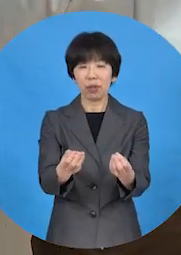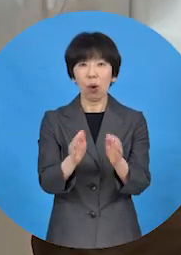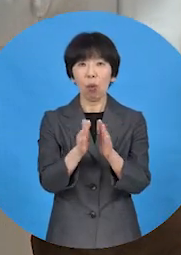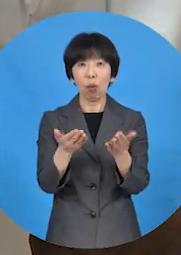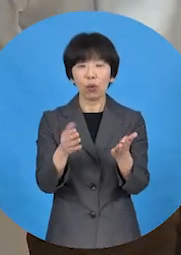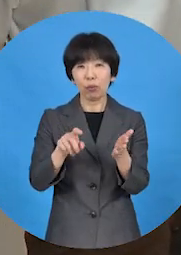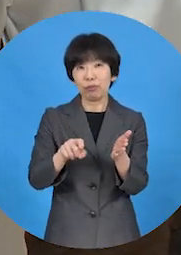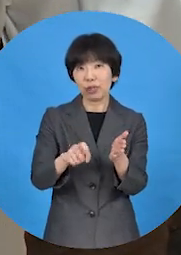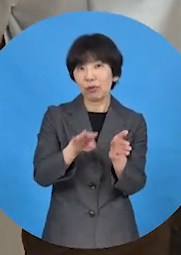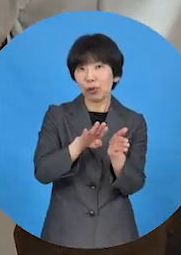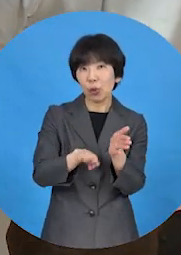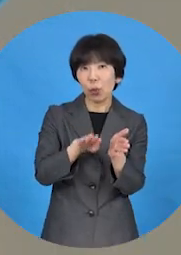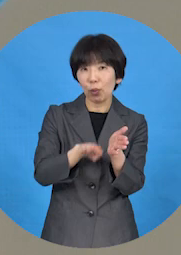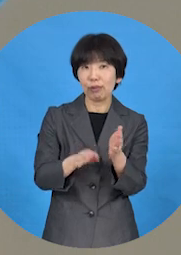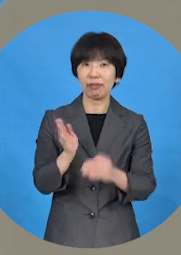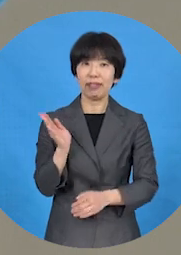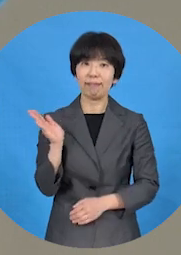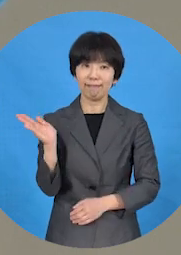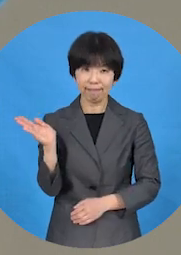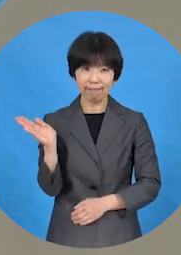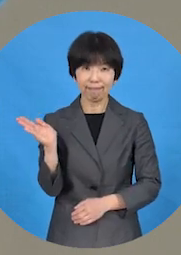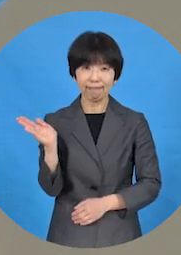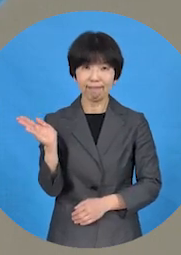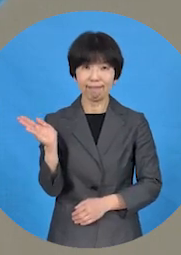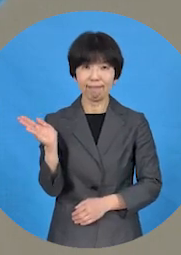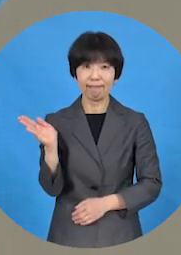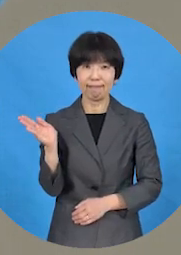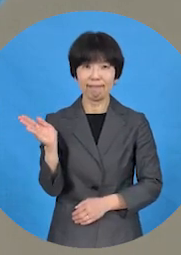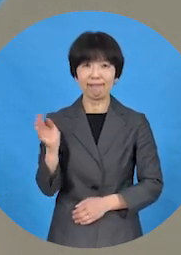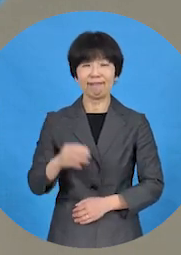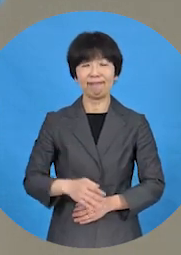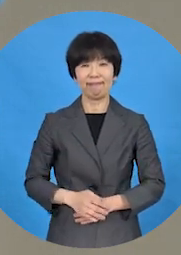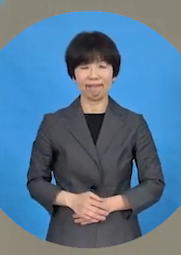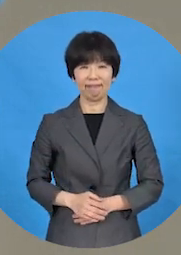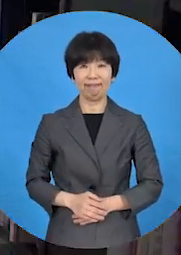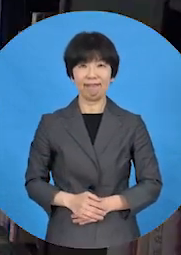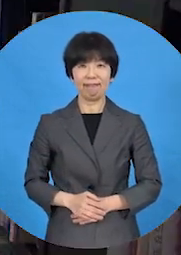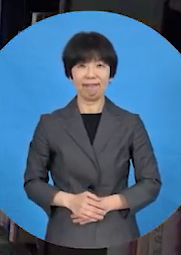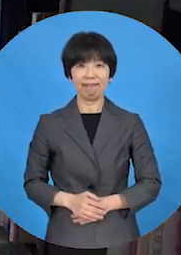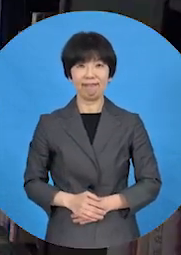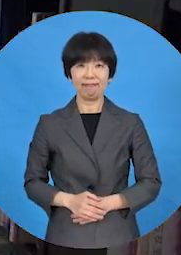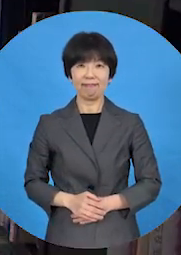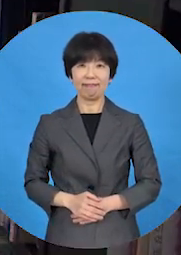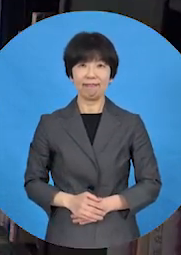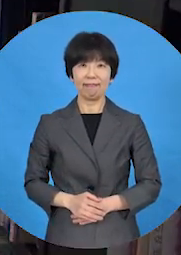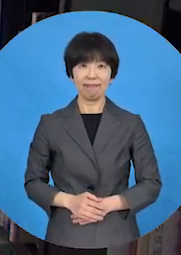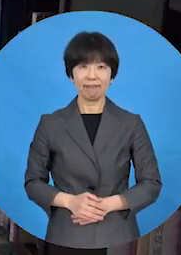に本の消毒機がありますので、ぜひご利用ください。